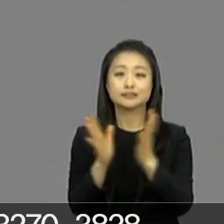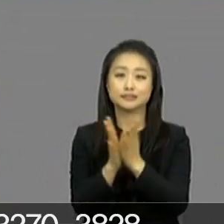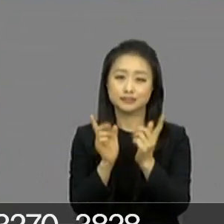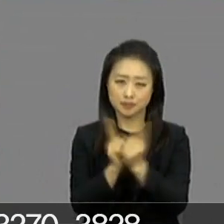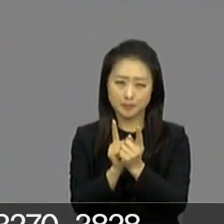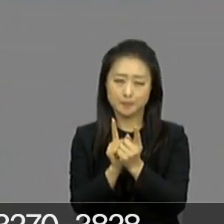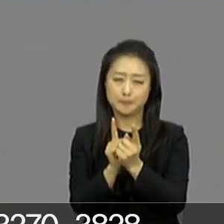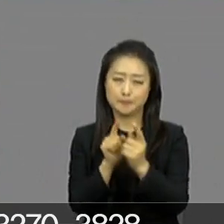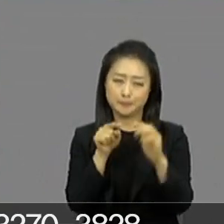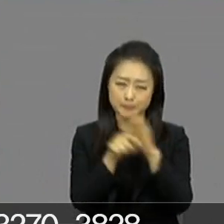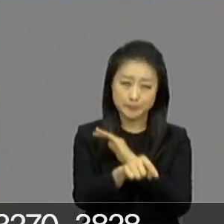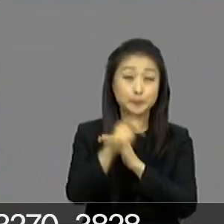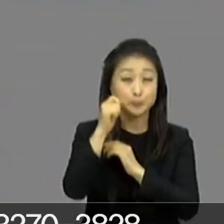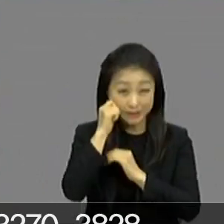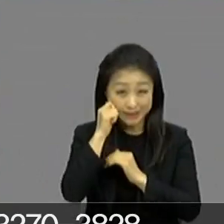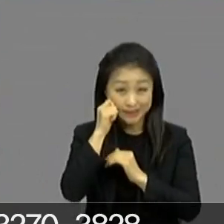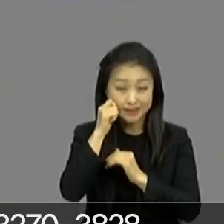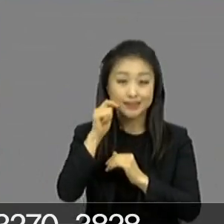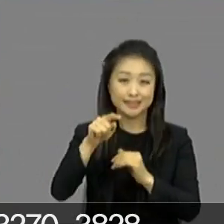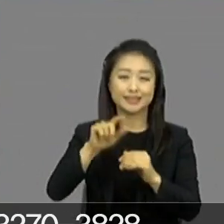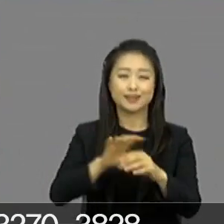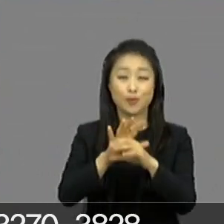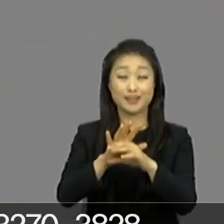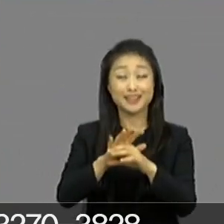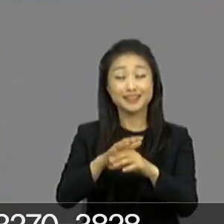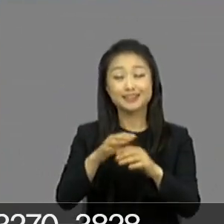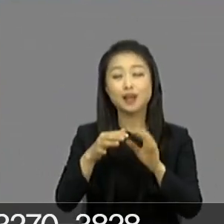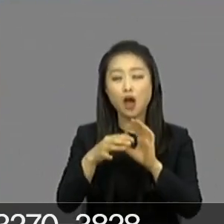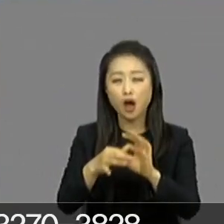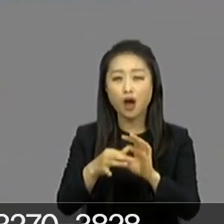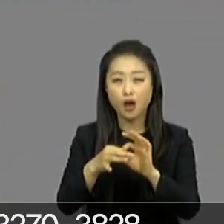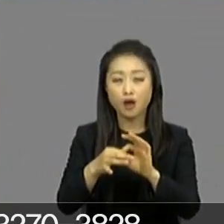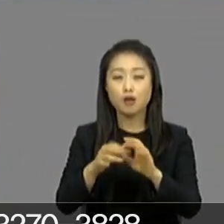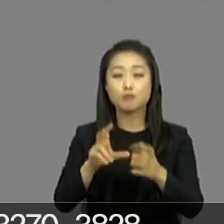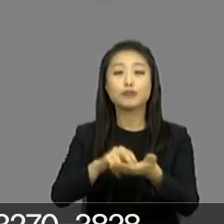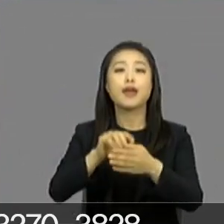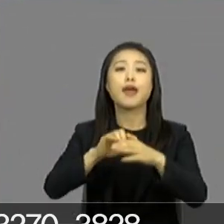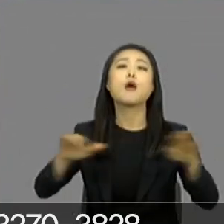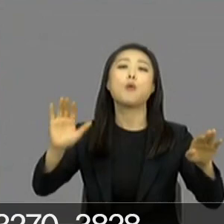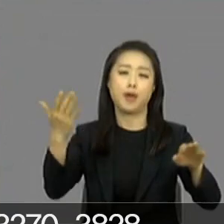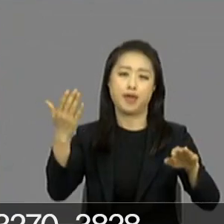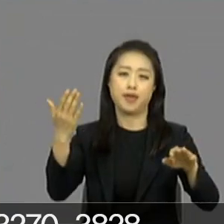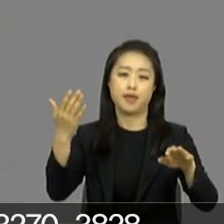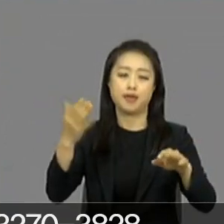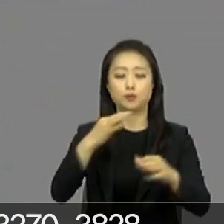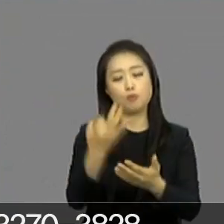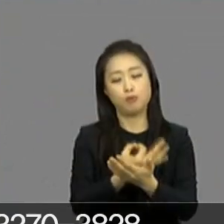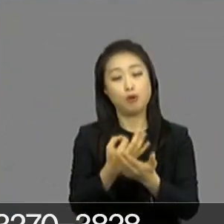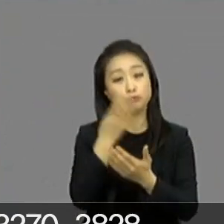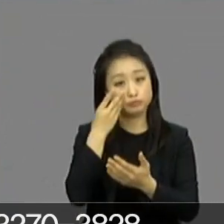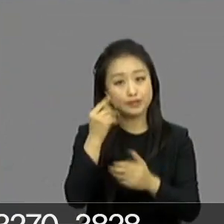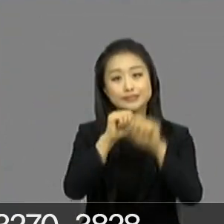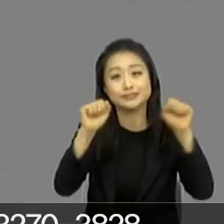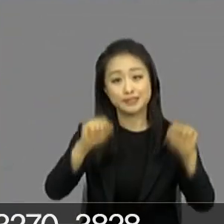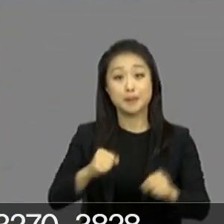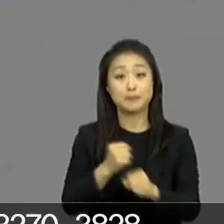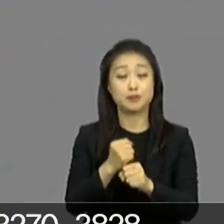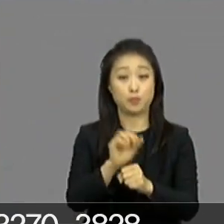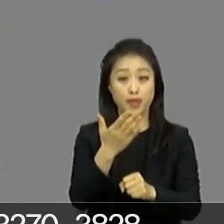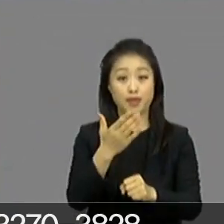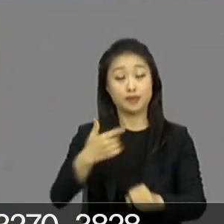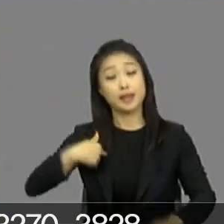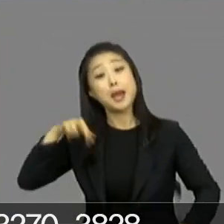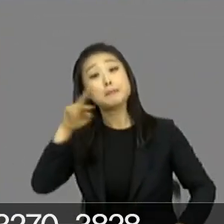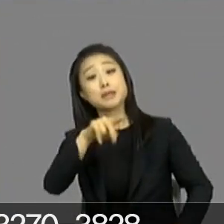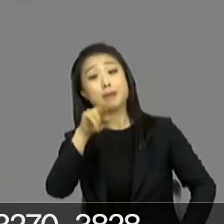전염병이 왔을 때 위기극복 또 되는 그런 시스템이 다 저는 이렇게 이제 설명을 드렸는데 제가 2부에는 비판을 좀